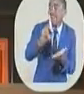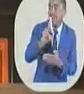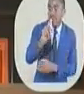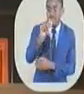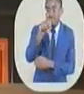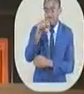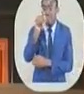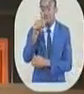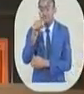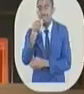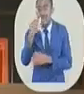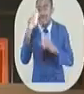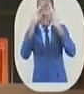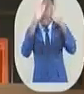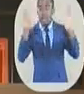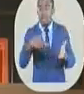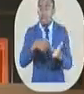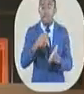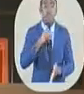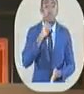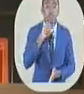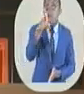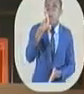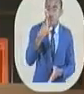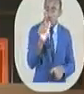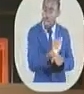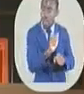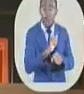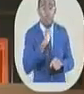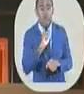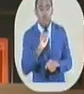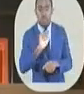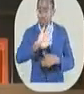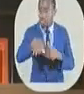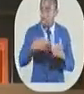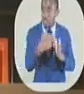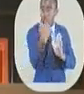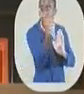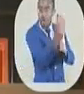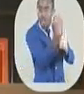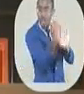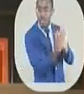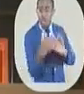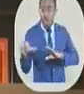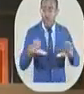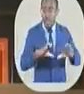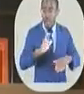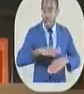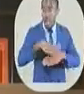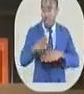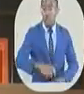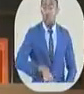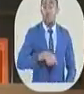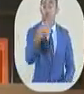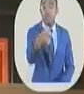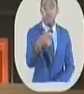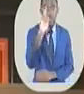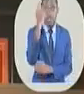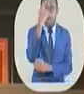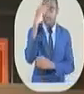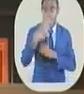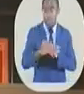la perception des loyers de personnes sans revenus, dont la liste sera arrêtée ultérieurement par le